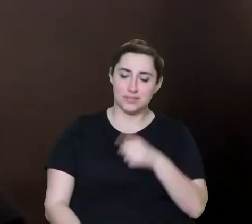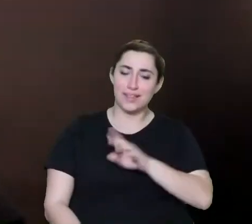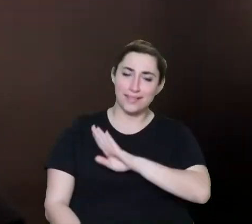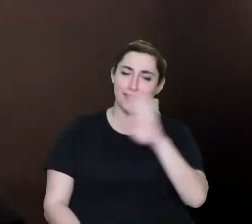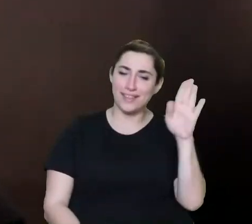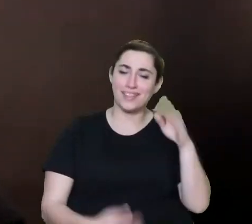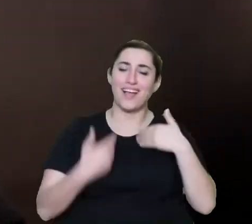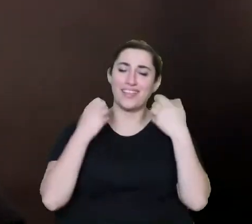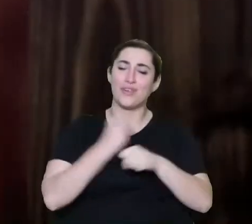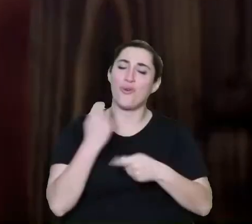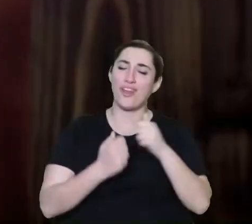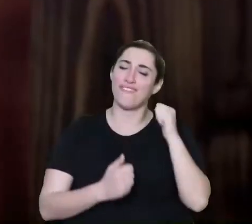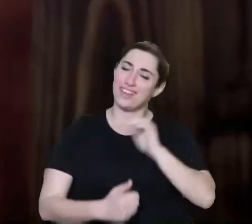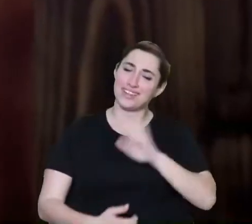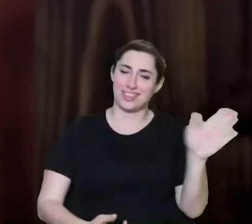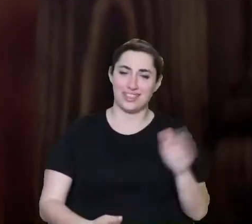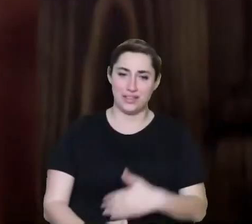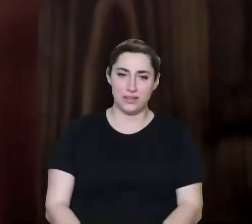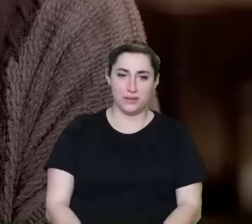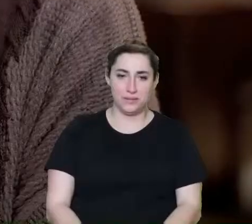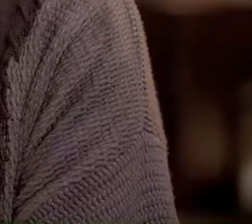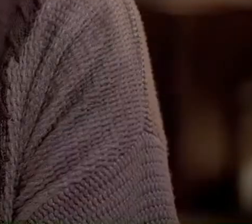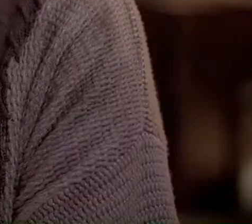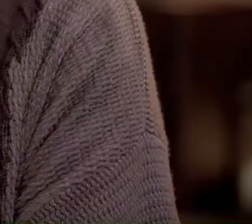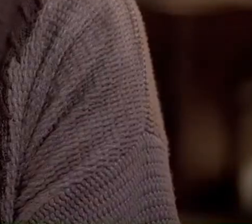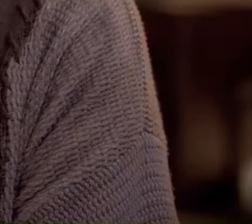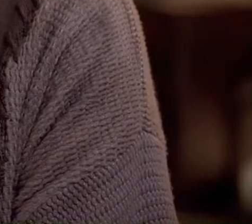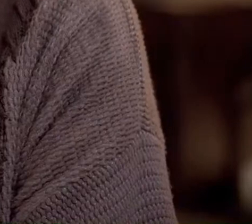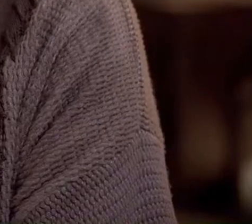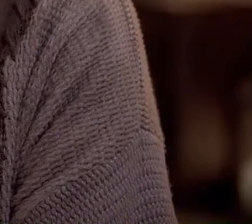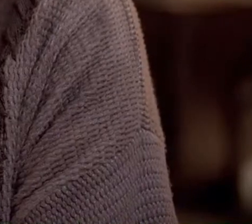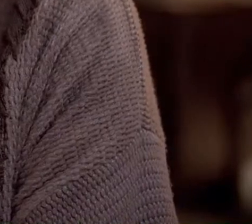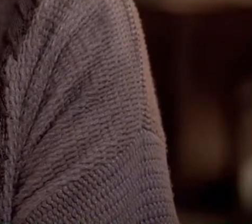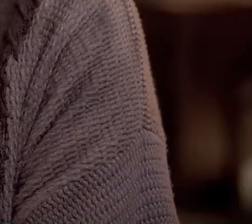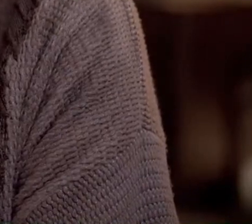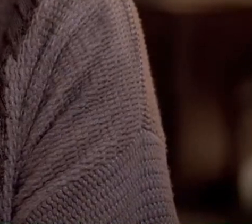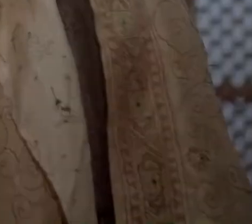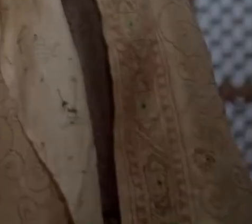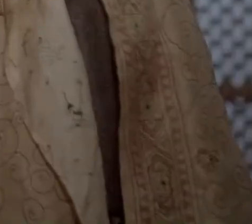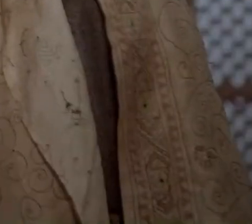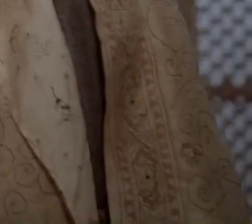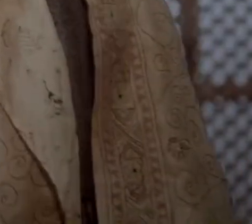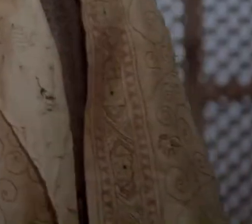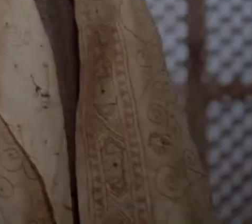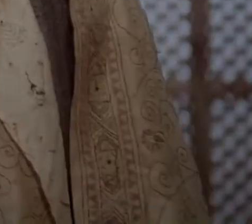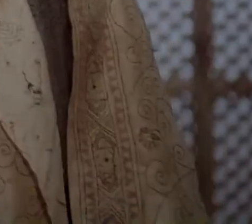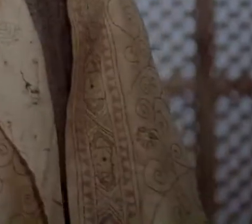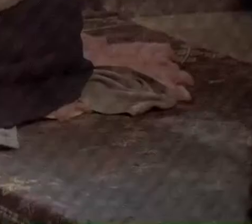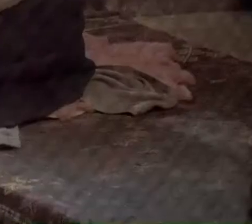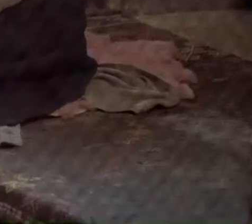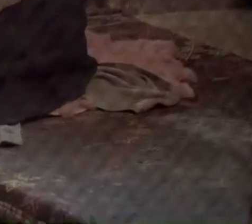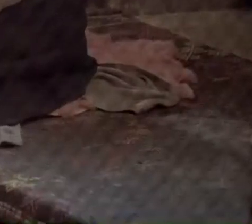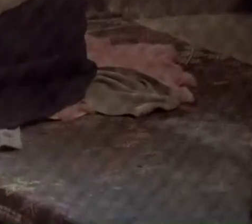Varsan dön kadılığa. Kasım merakla dinliyor. Yunus tebessüm ederek başını yeniden öne eğdi. Bacım Sultan